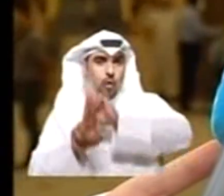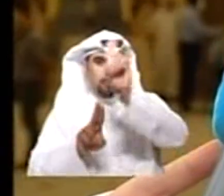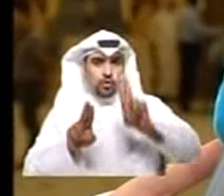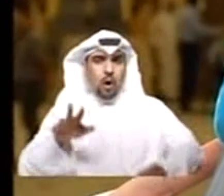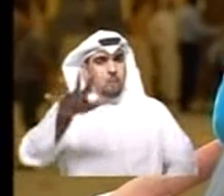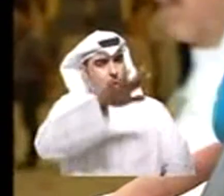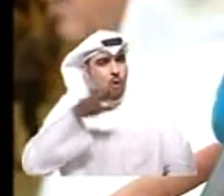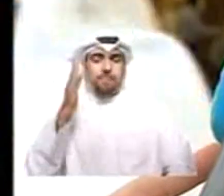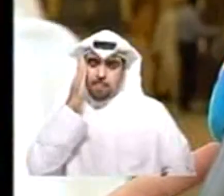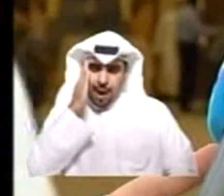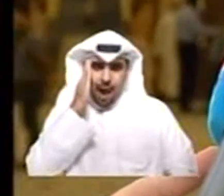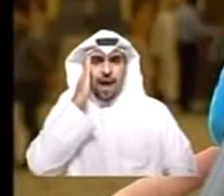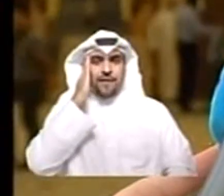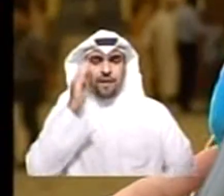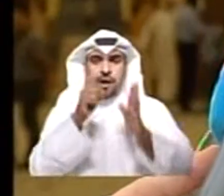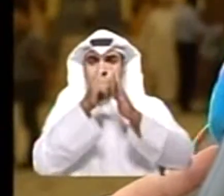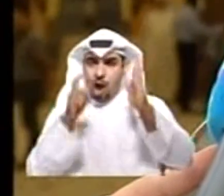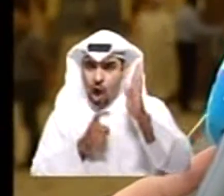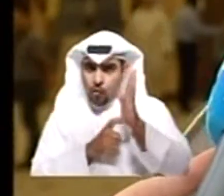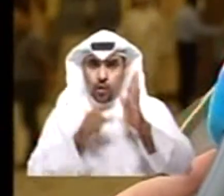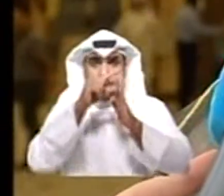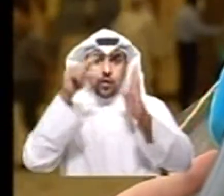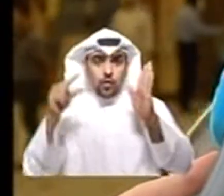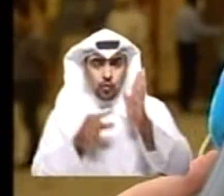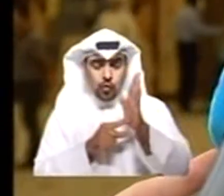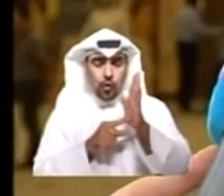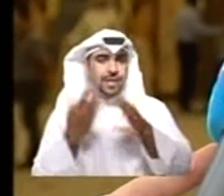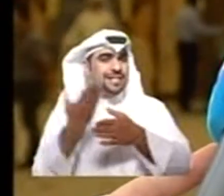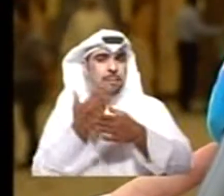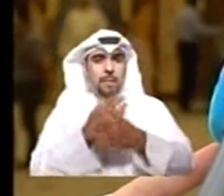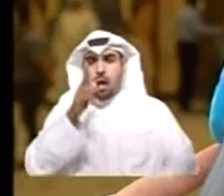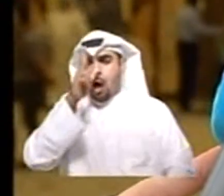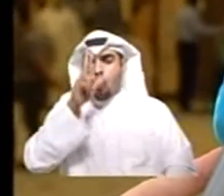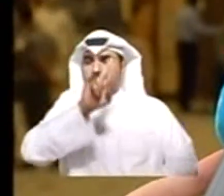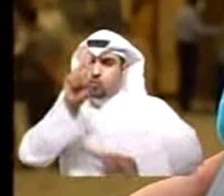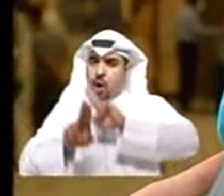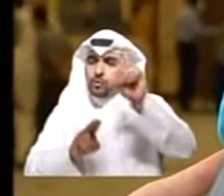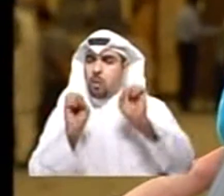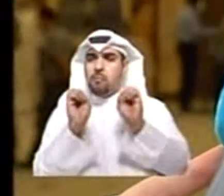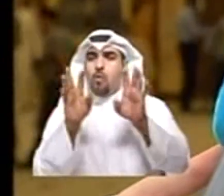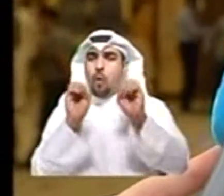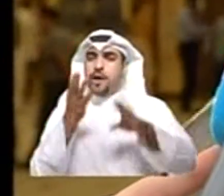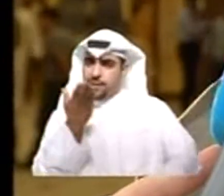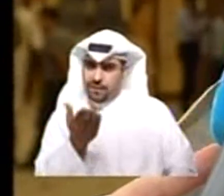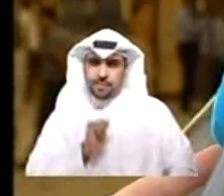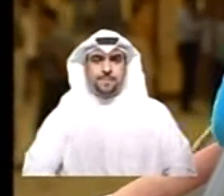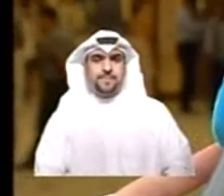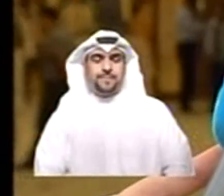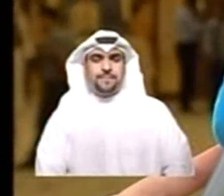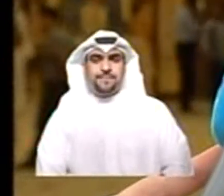الإجراءات الدستورية، يعني لا هو أول استجواب ولا هو بغريب عليكم يعني.